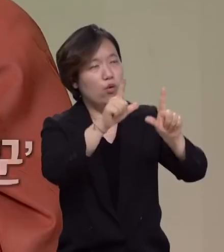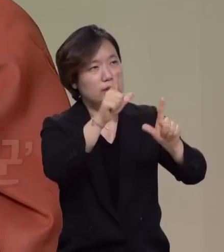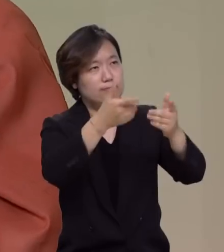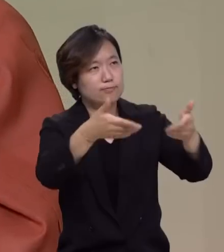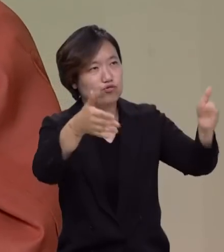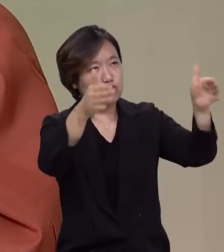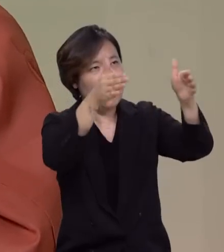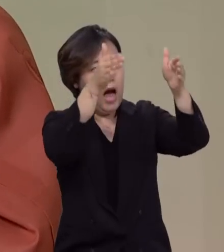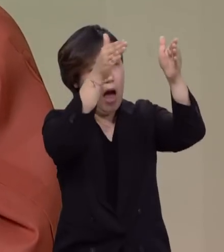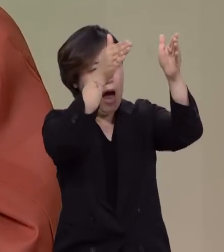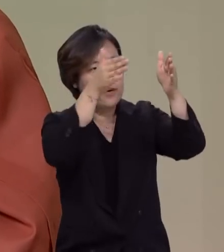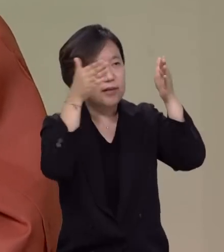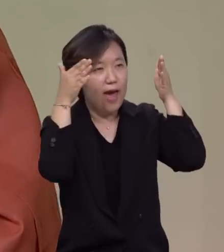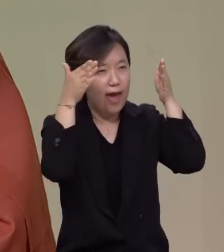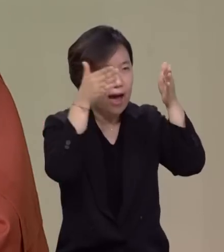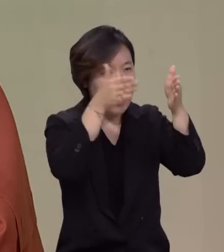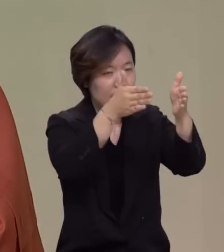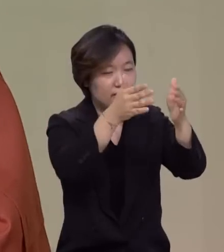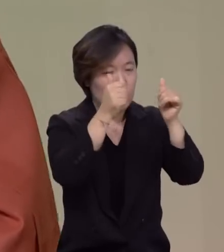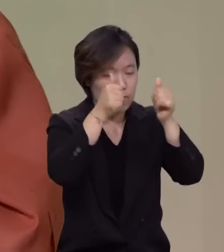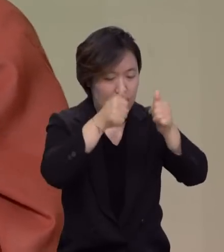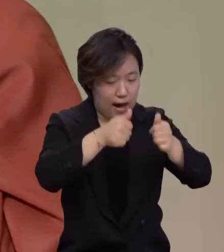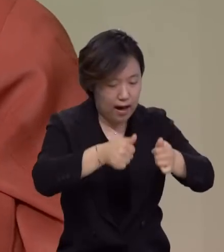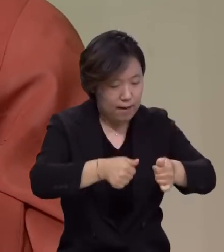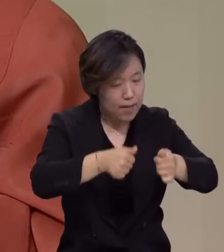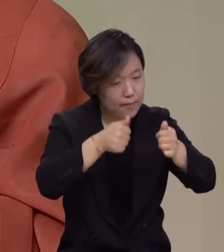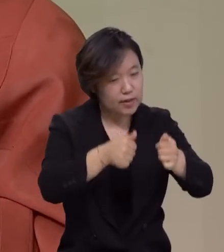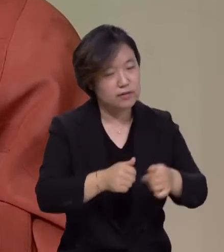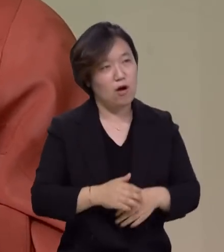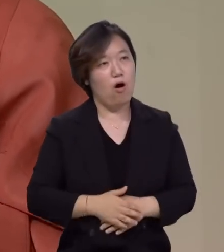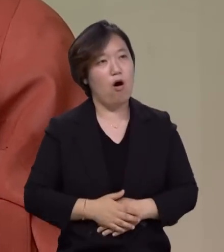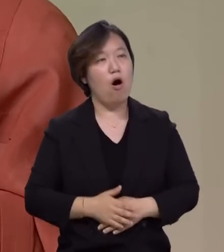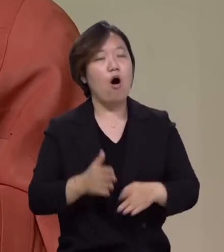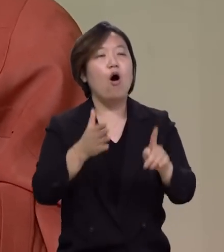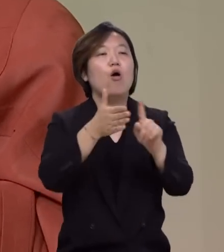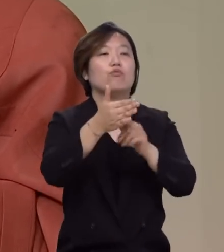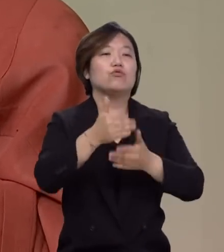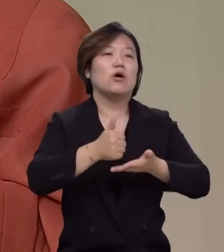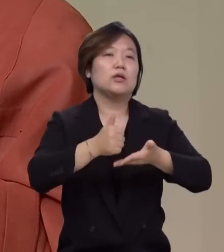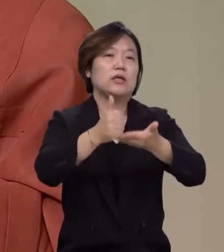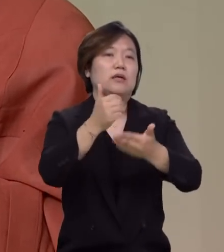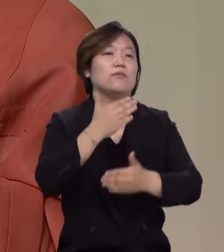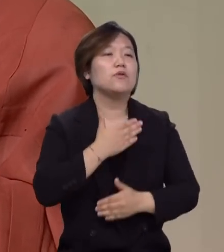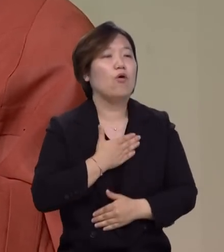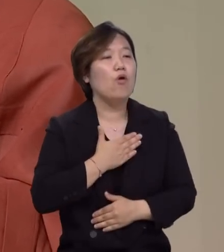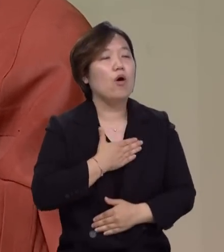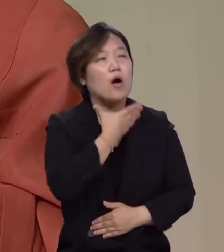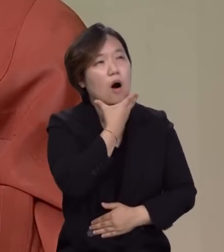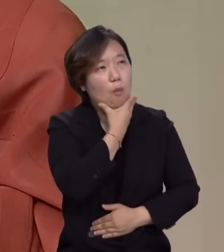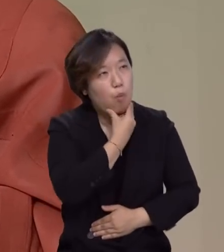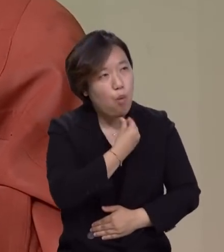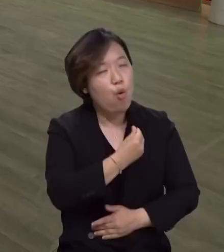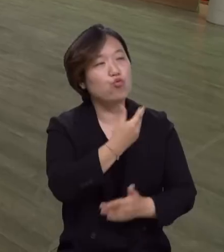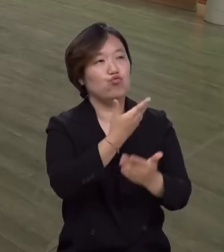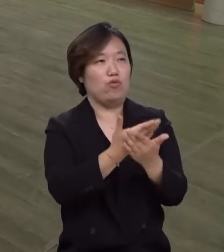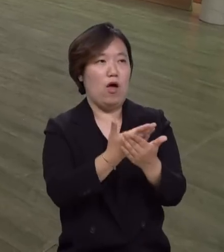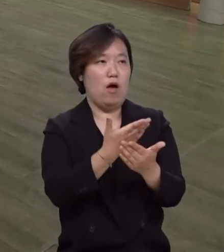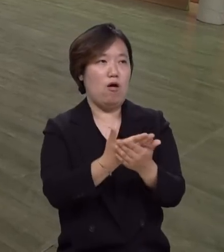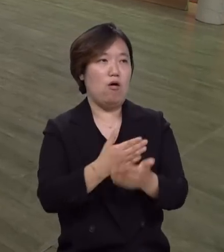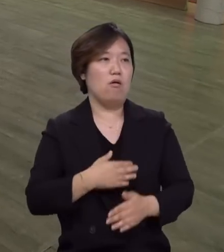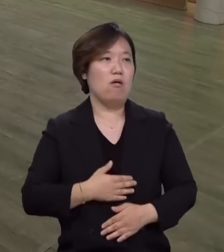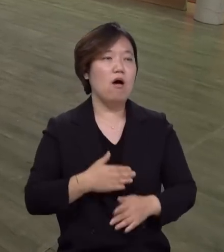하면서 부처님 부처님 저희가 큰 복을 얻게 해 주십시오 부처님